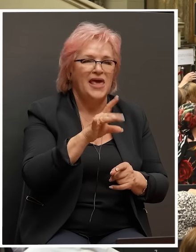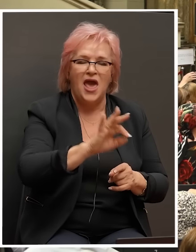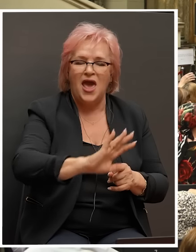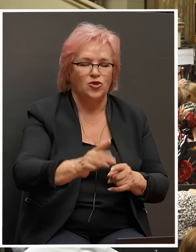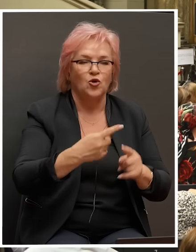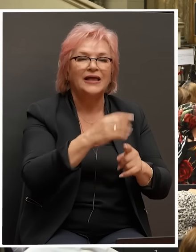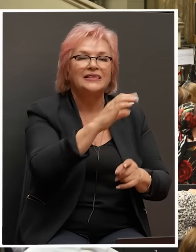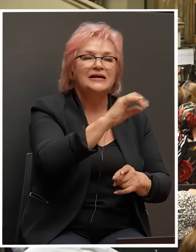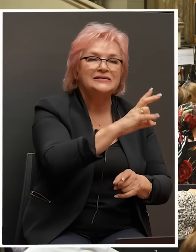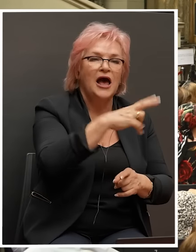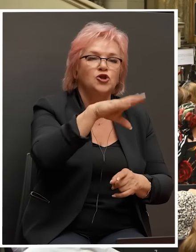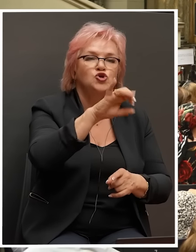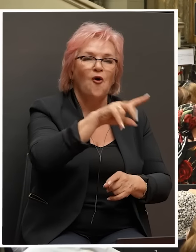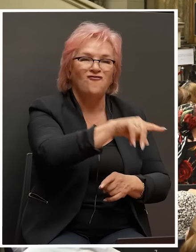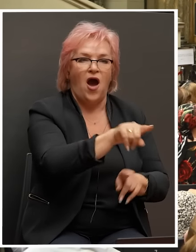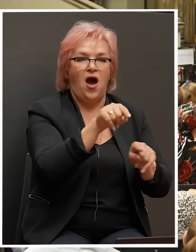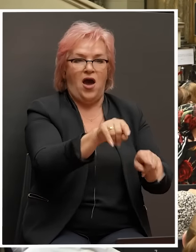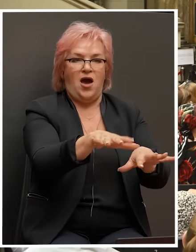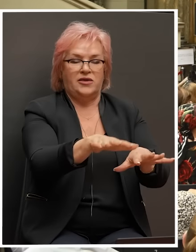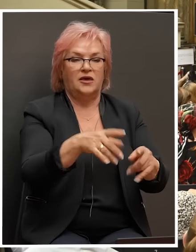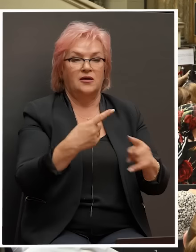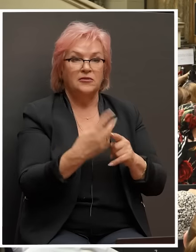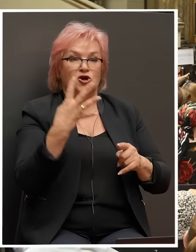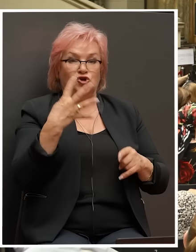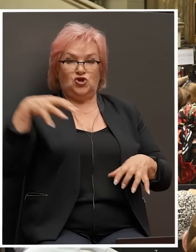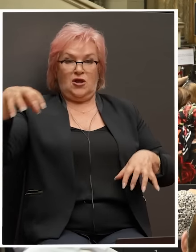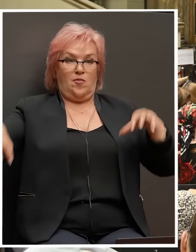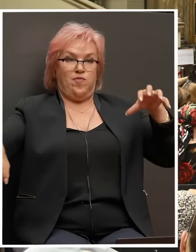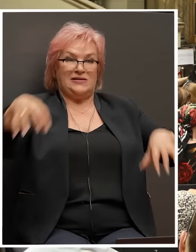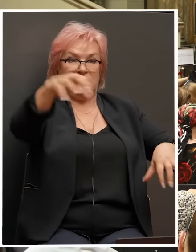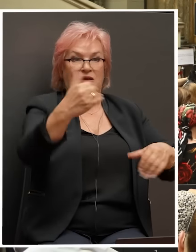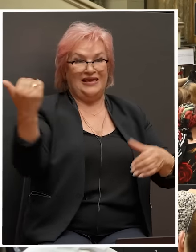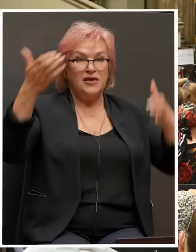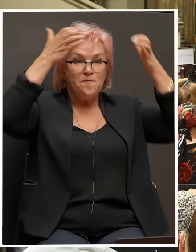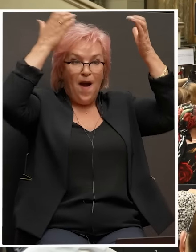это Сан-Джованни. Таким образом, четыре папских базилики,